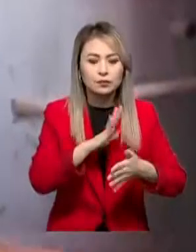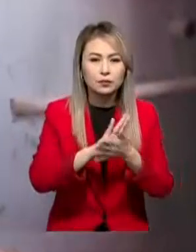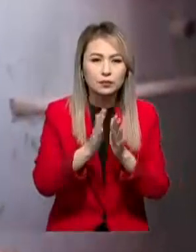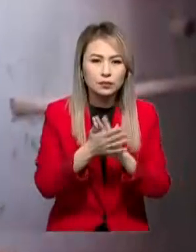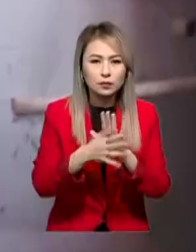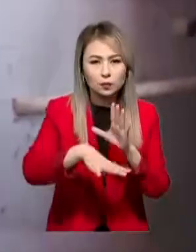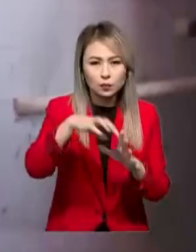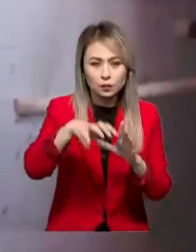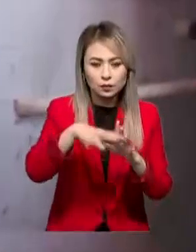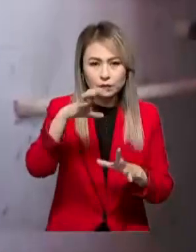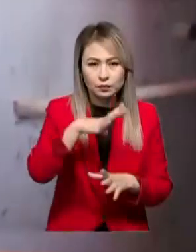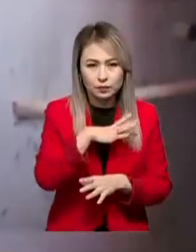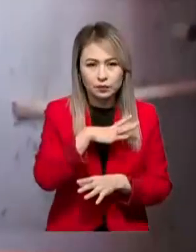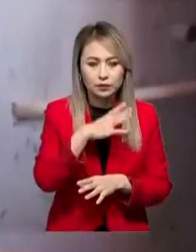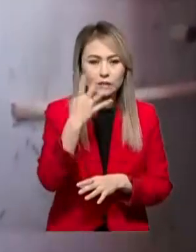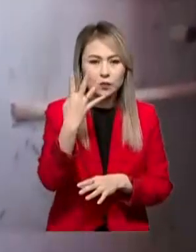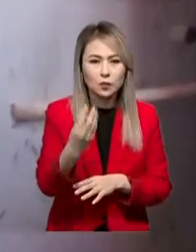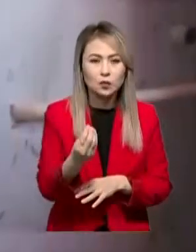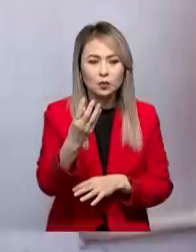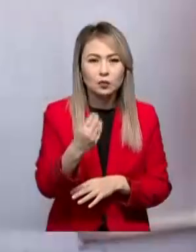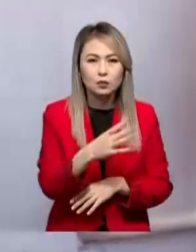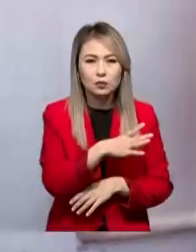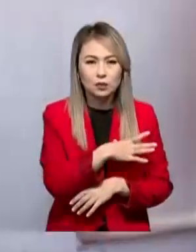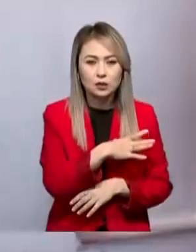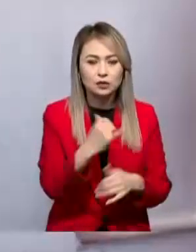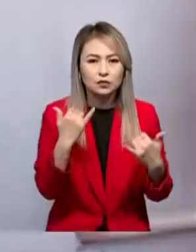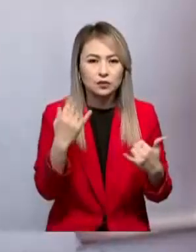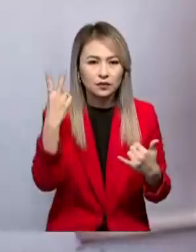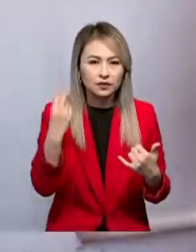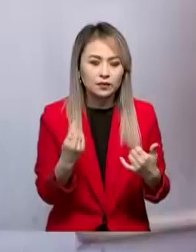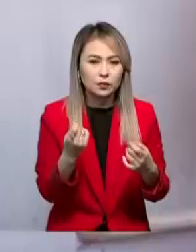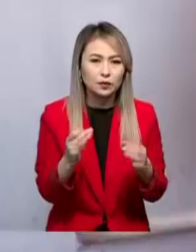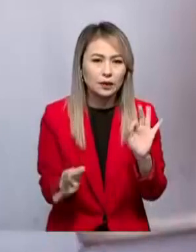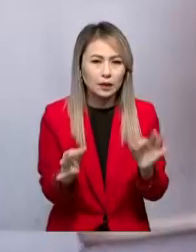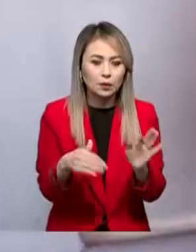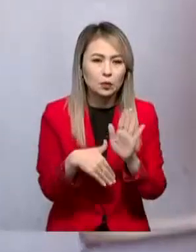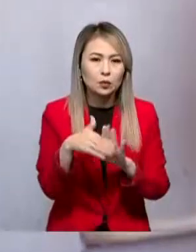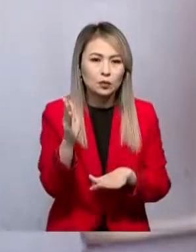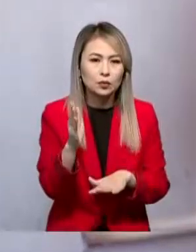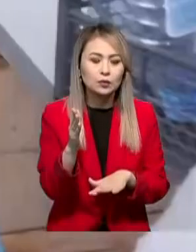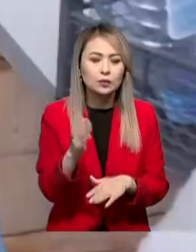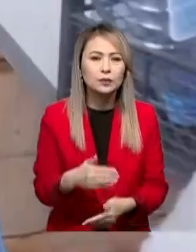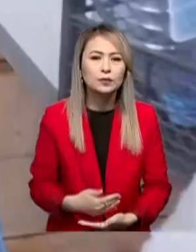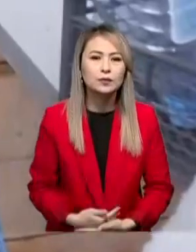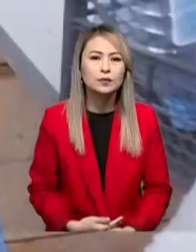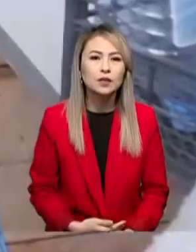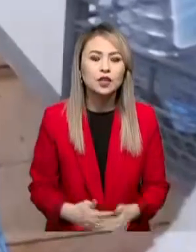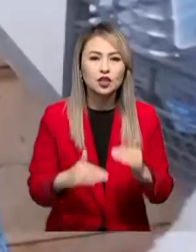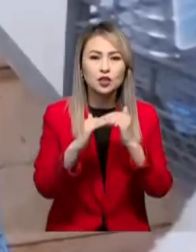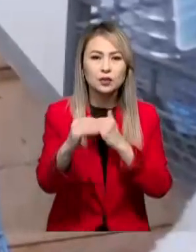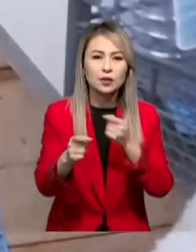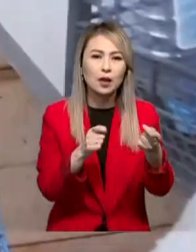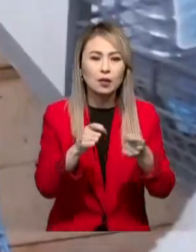келісінше сорды. Төрт күн сорды ғой негіз. Бүгін мінекі екі күн болды, кішкене жақсы, көзіміз ашылып әйтеу. Жергілікті